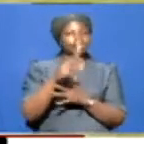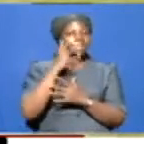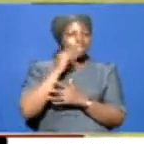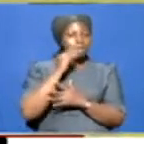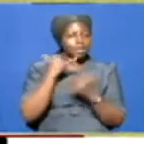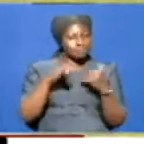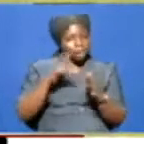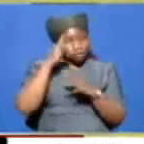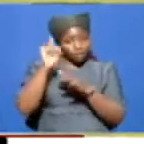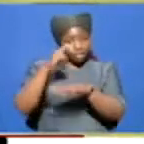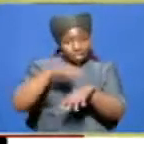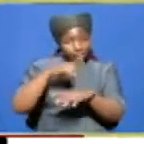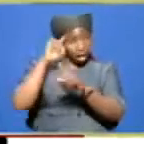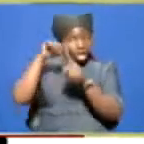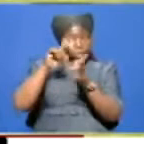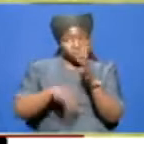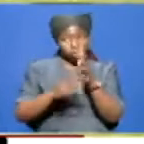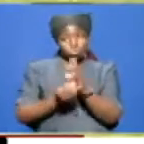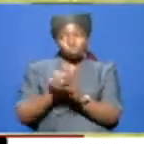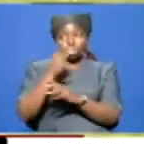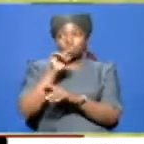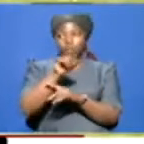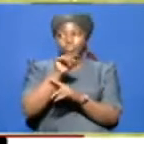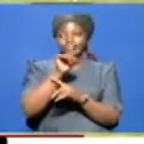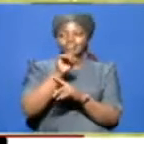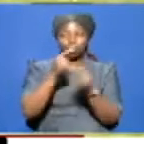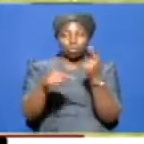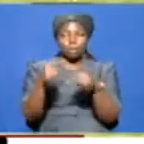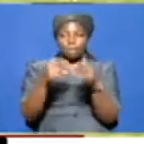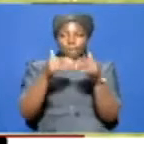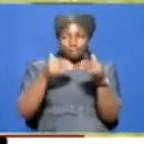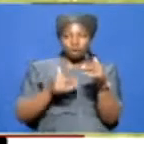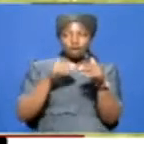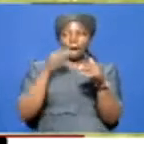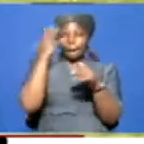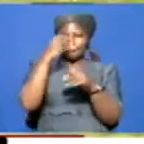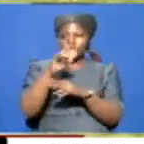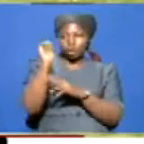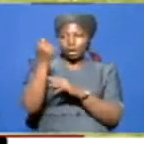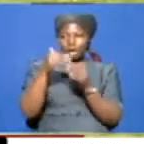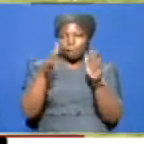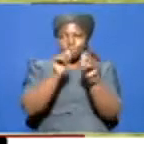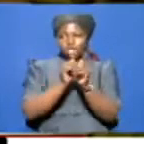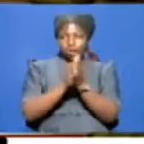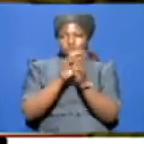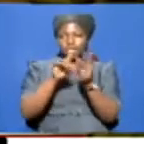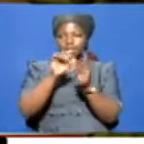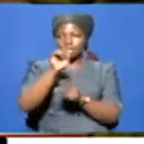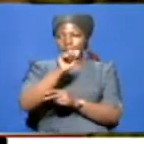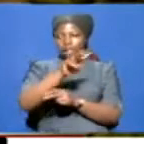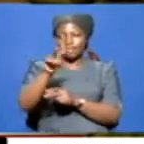huku uamuzi huo ukinuiwa kukuza mashindano hayo kabla ya mashindano kuu ya Magic Kenya Open na yale ya Savannah Classic.